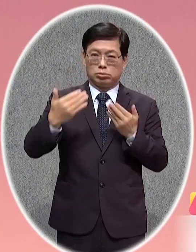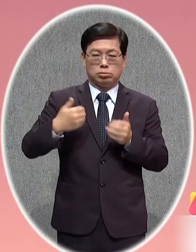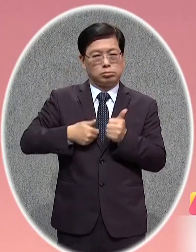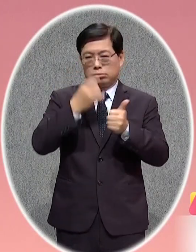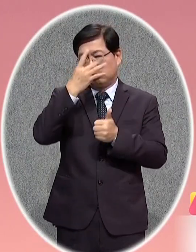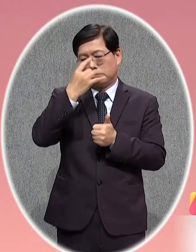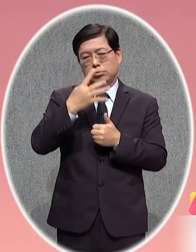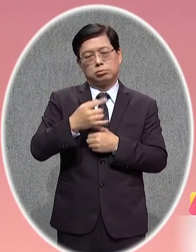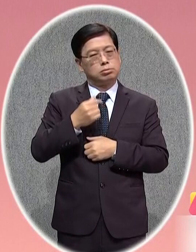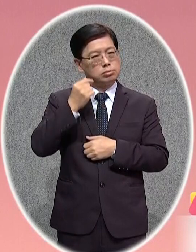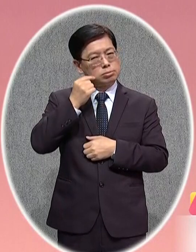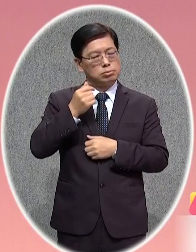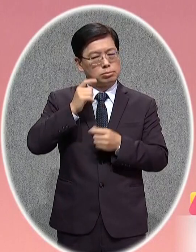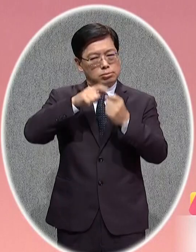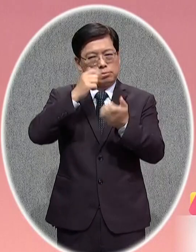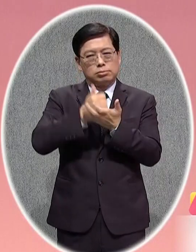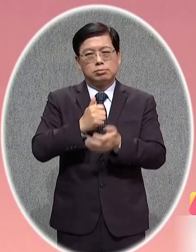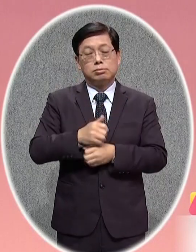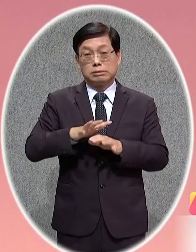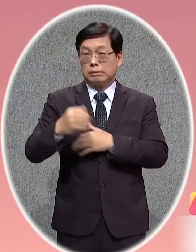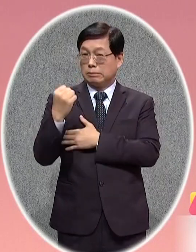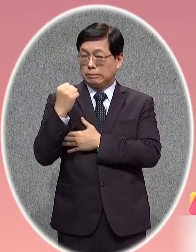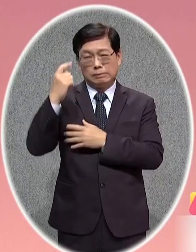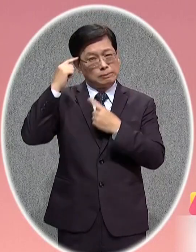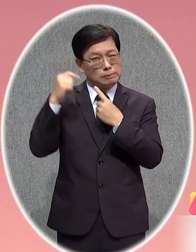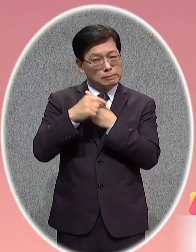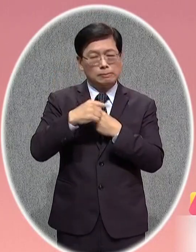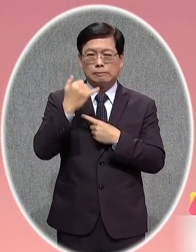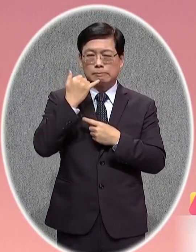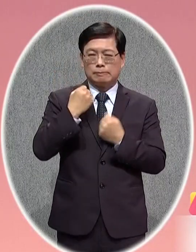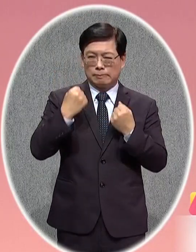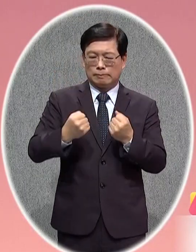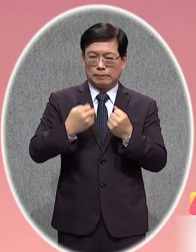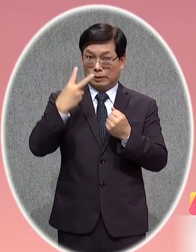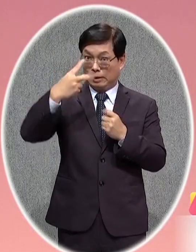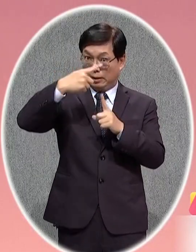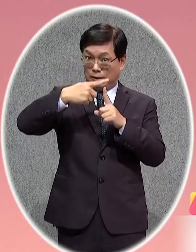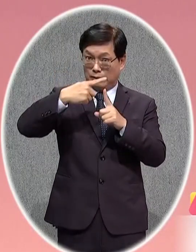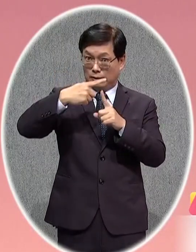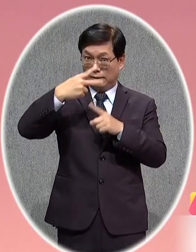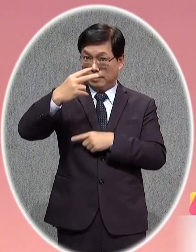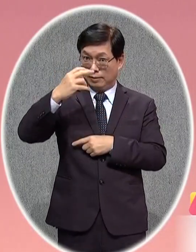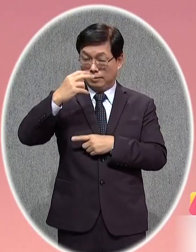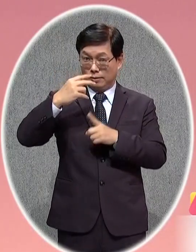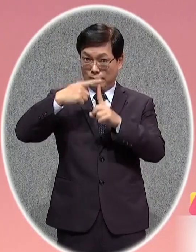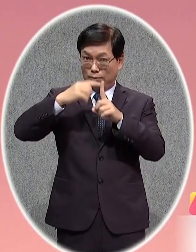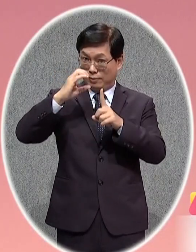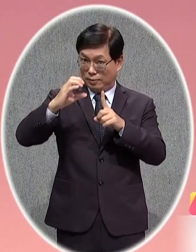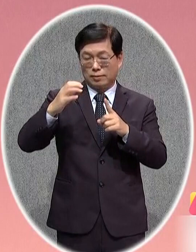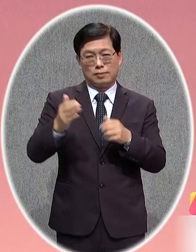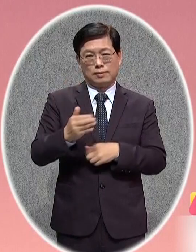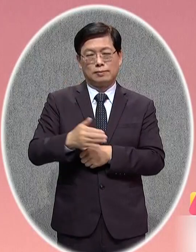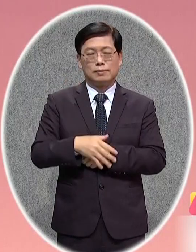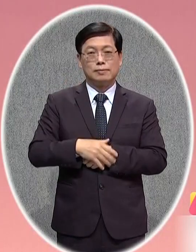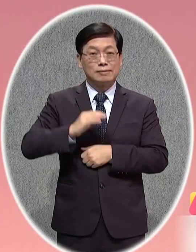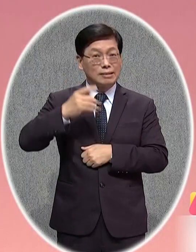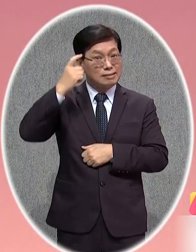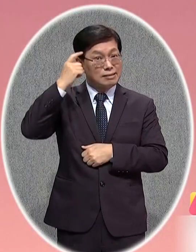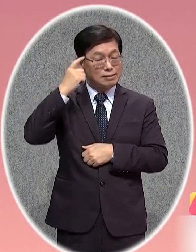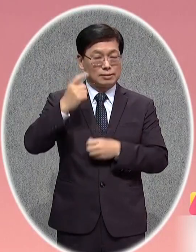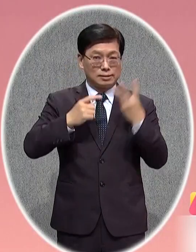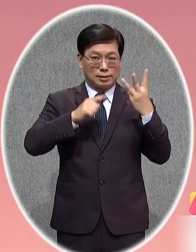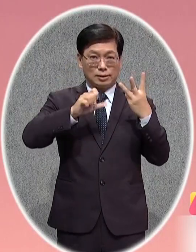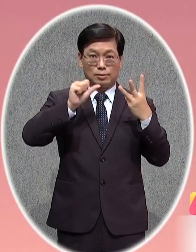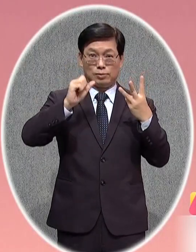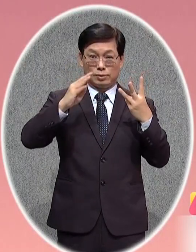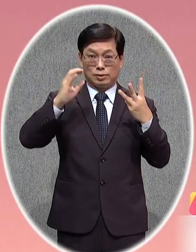不上了，应该是没办法达成。我们现在努力的想办法控制在两度 C。可是想一想，3.54 度